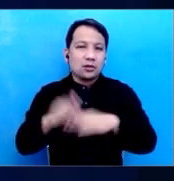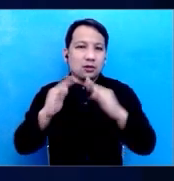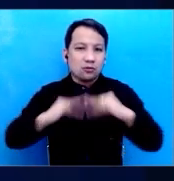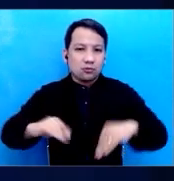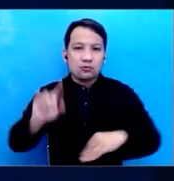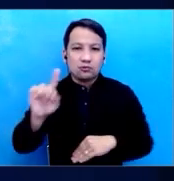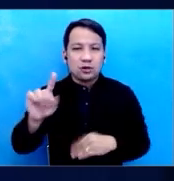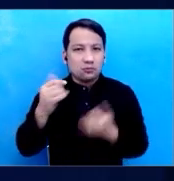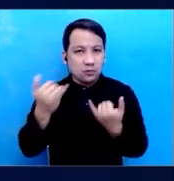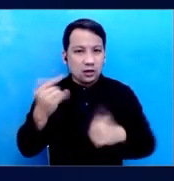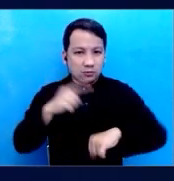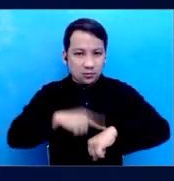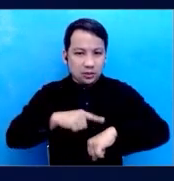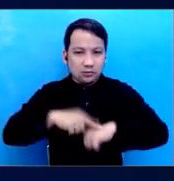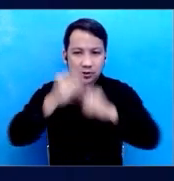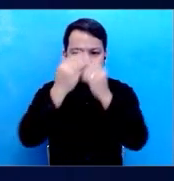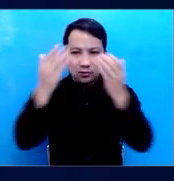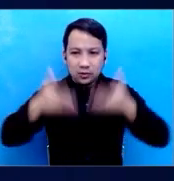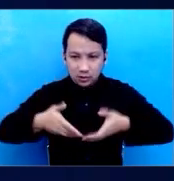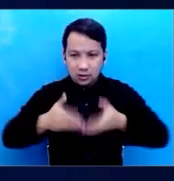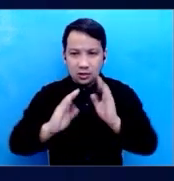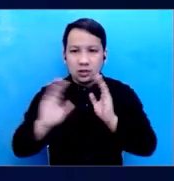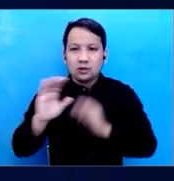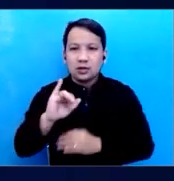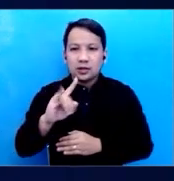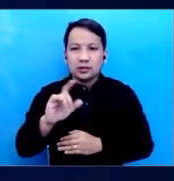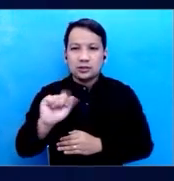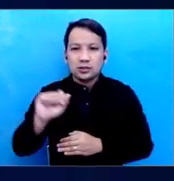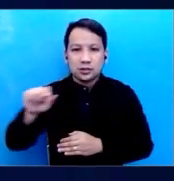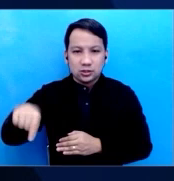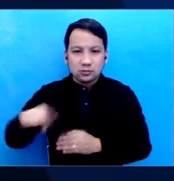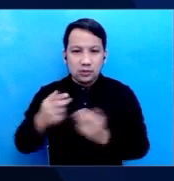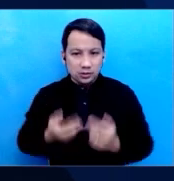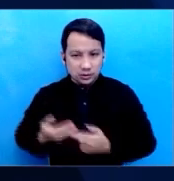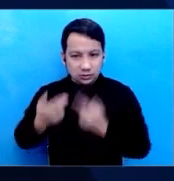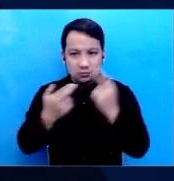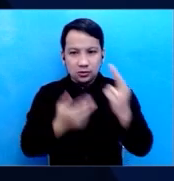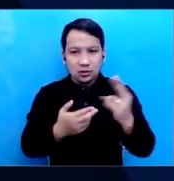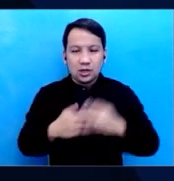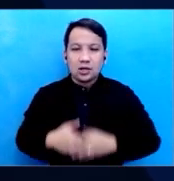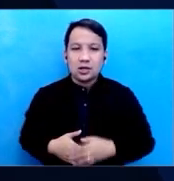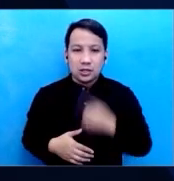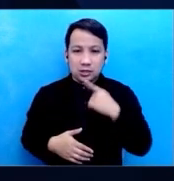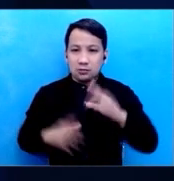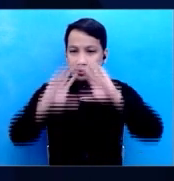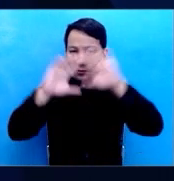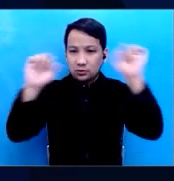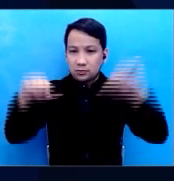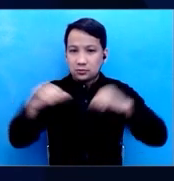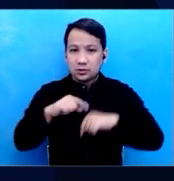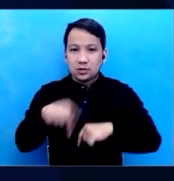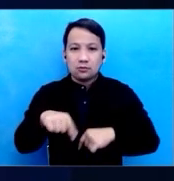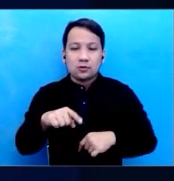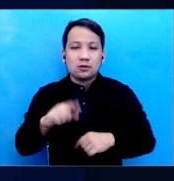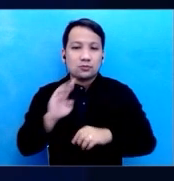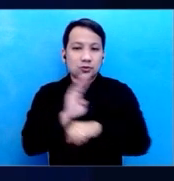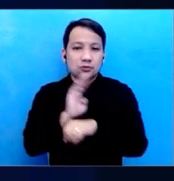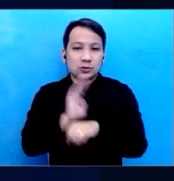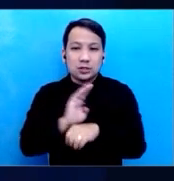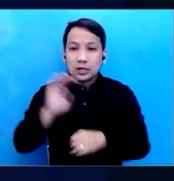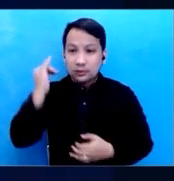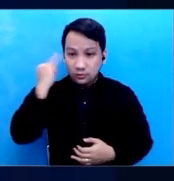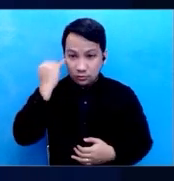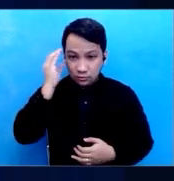panahon na raw para pagbigyan ng IATF ang naturang rekomendasyon. Sabi ni Presidential Advisor for Entrepreneurship Joey